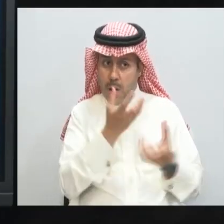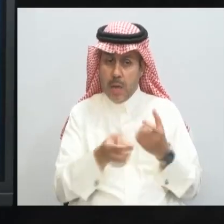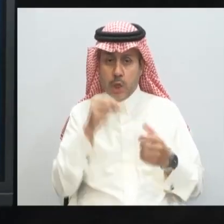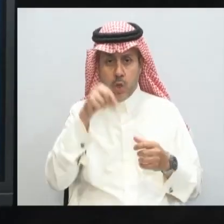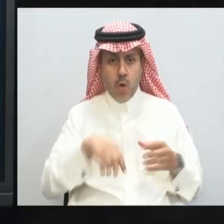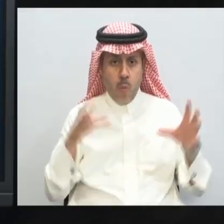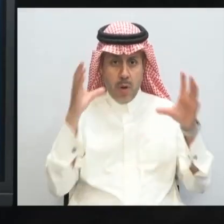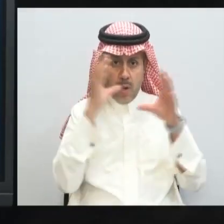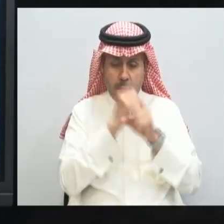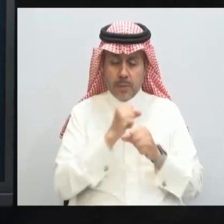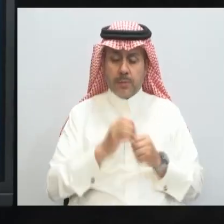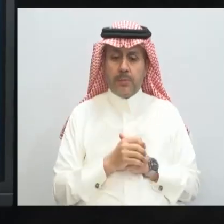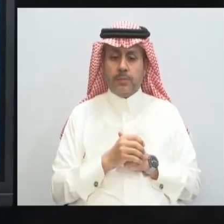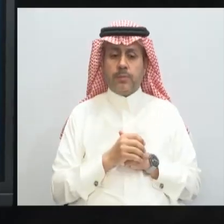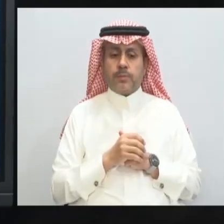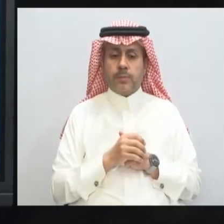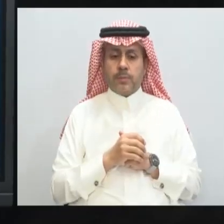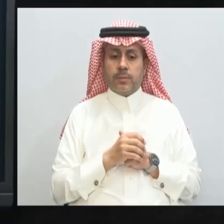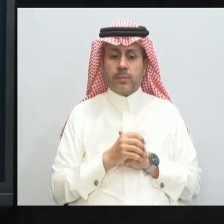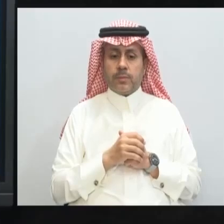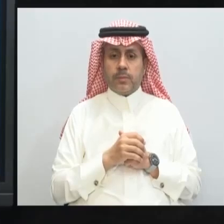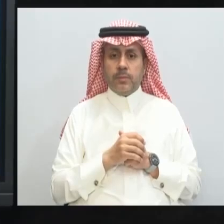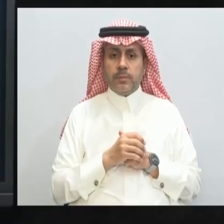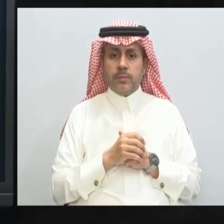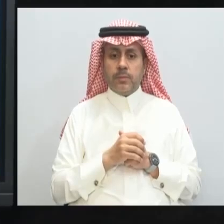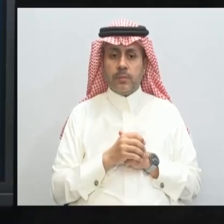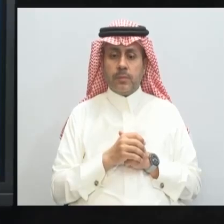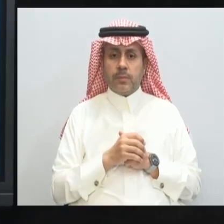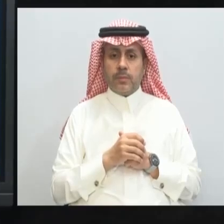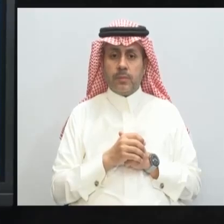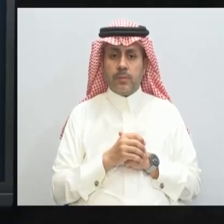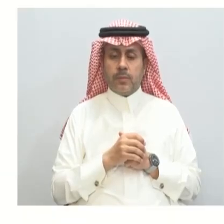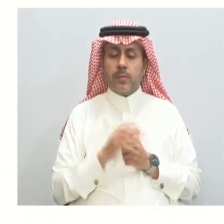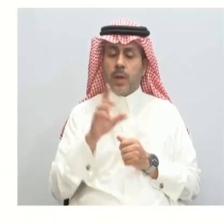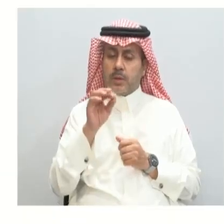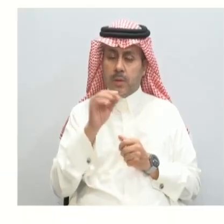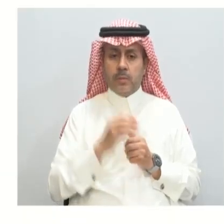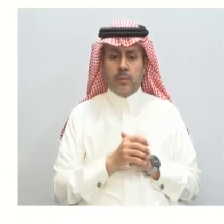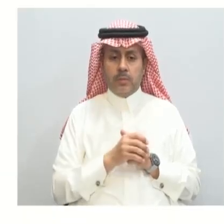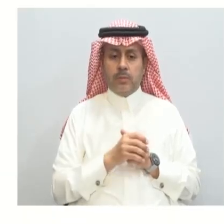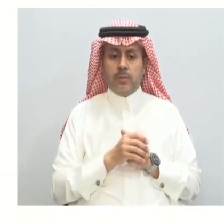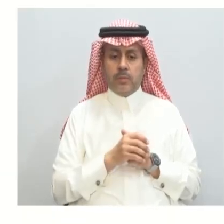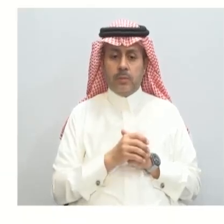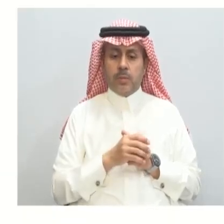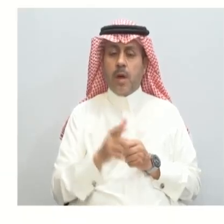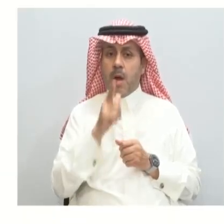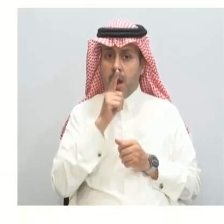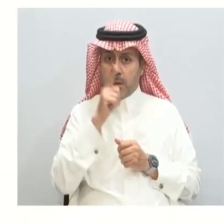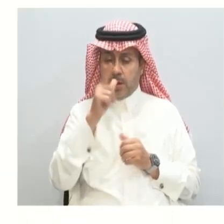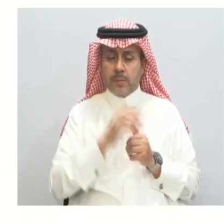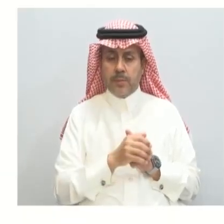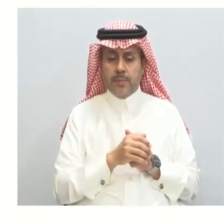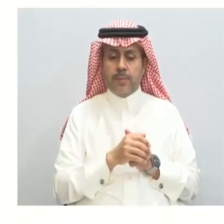القيامه يرى الناس النار يوم القيامه احسنتم نقول في قوله عز وجل